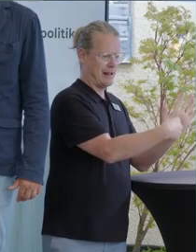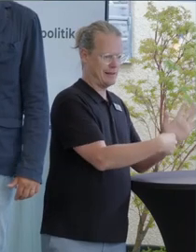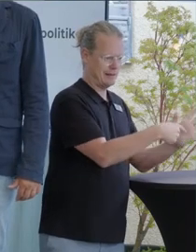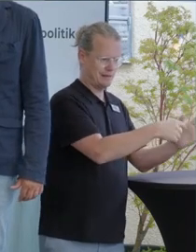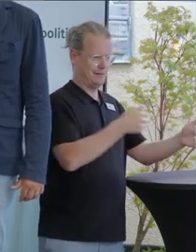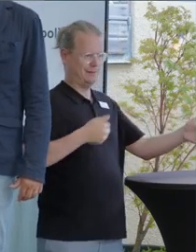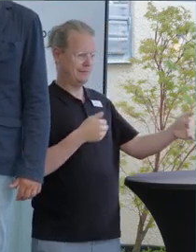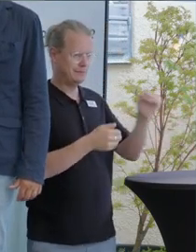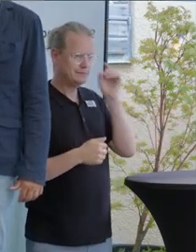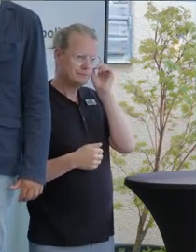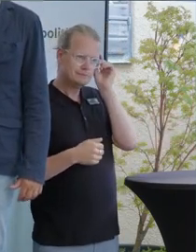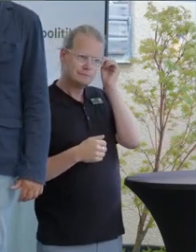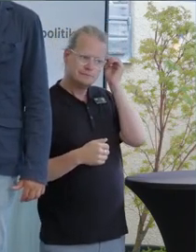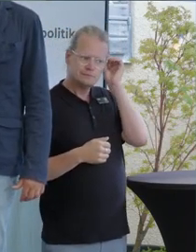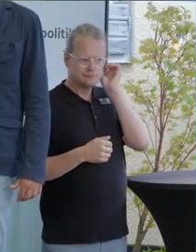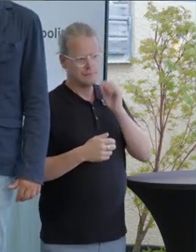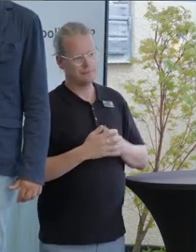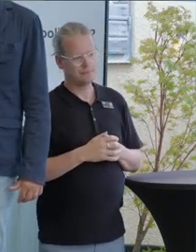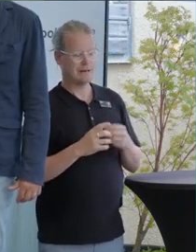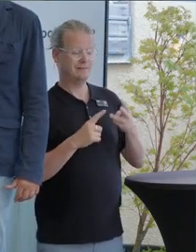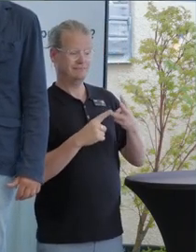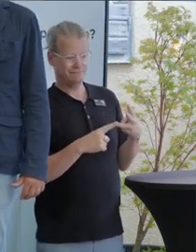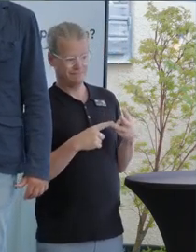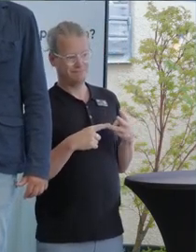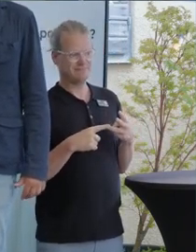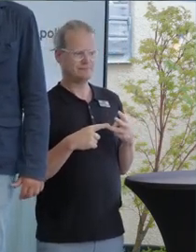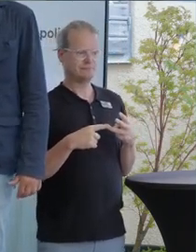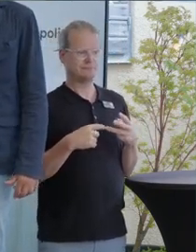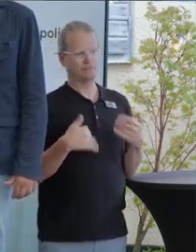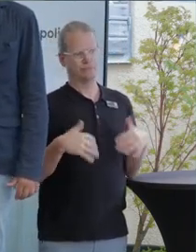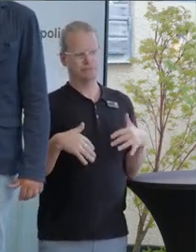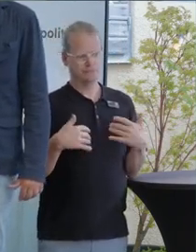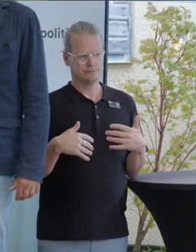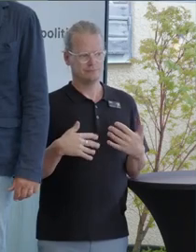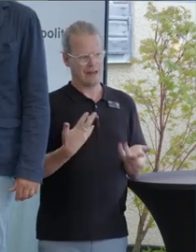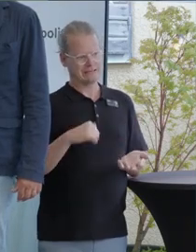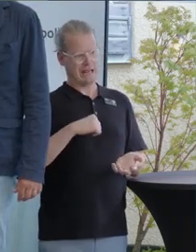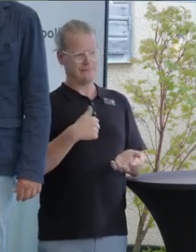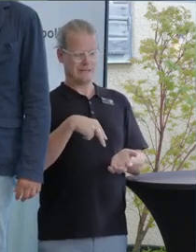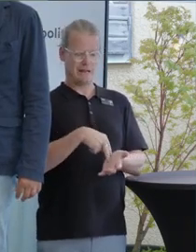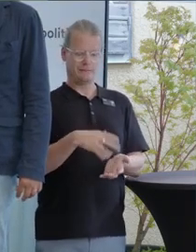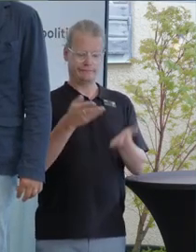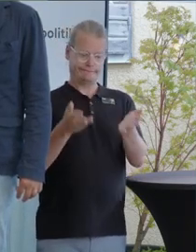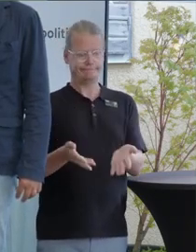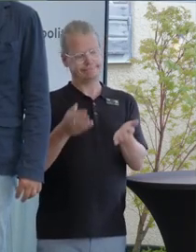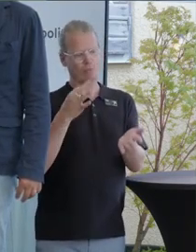det tredje, som kanske är det viktigaste tycker jag, att det är en självständighetsfråga i den meningen